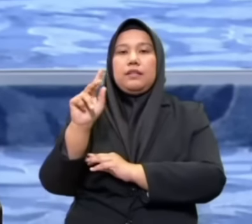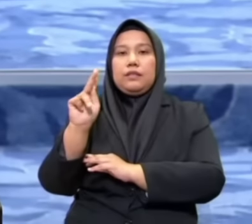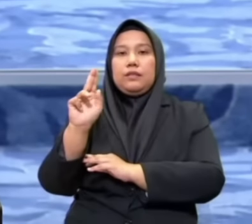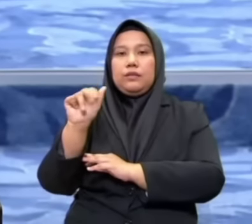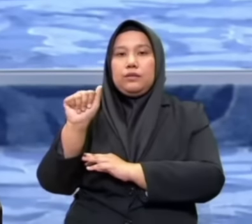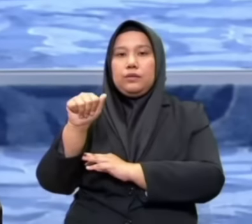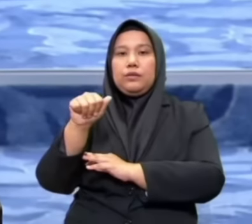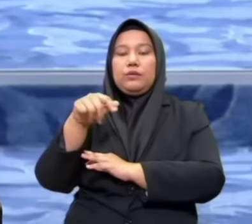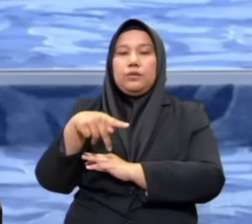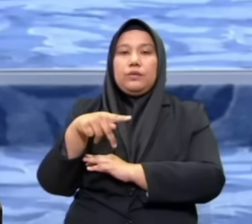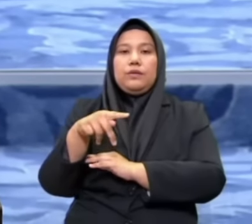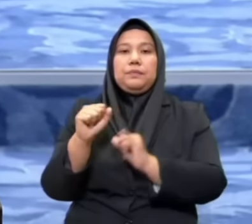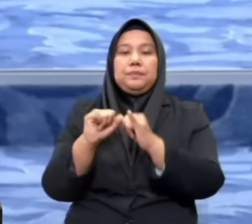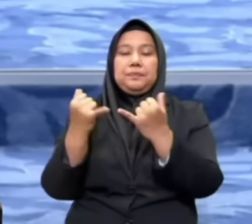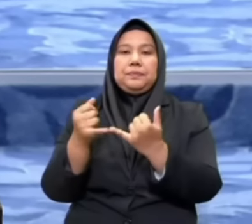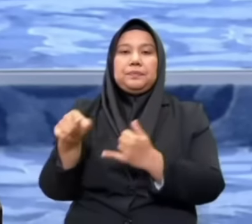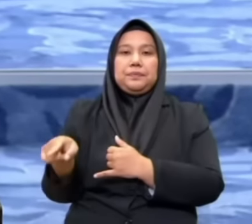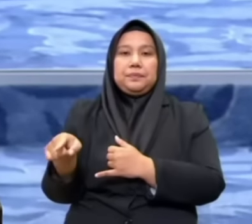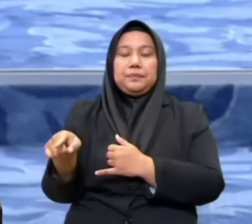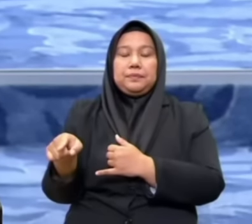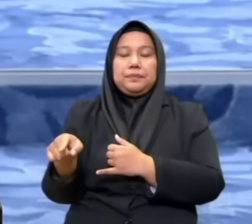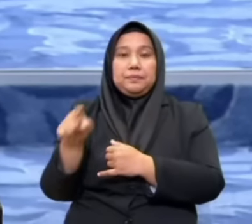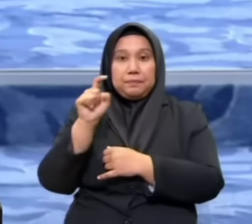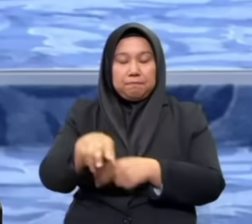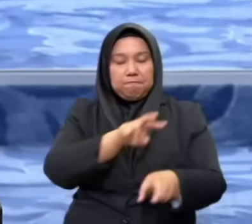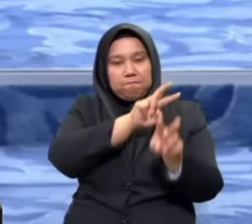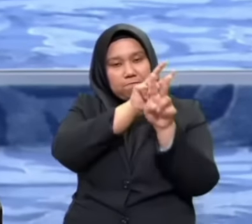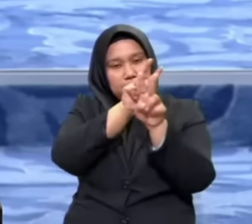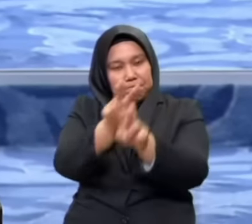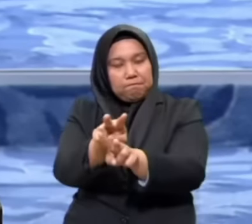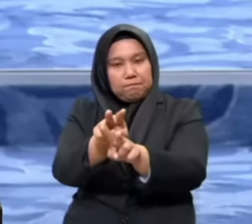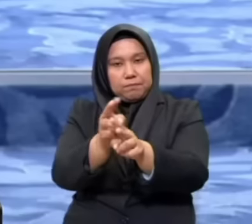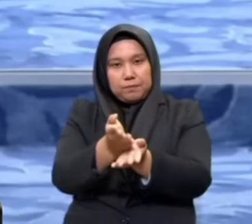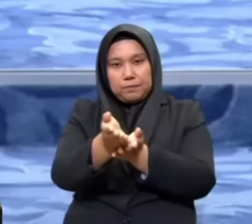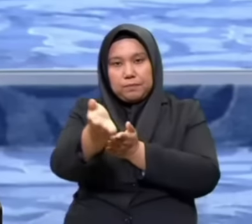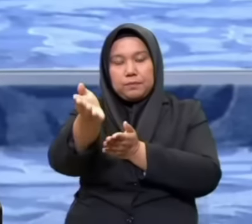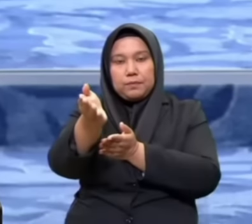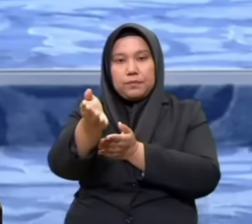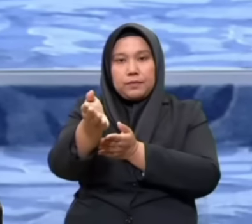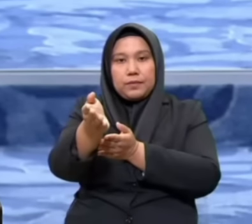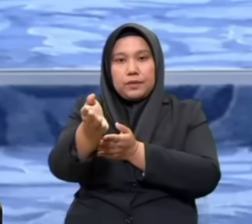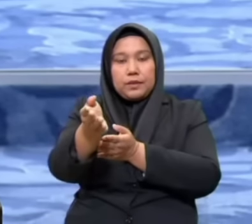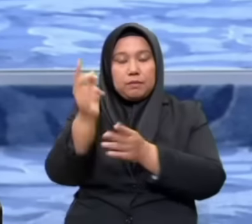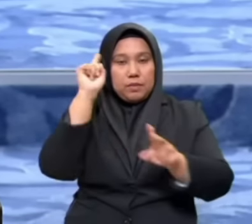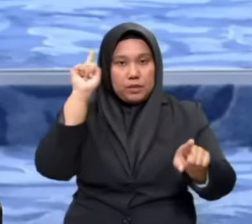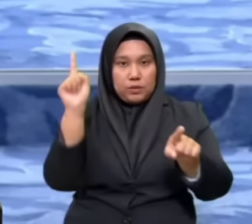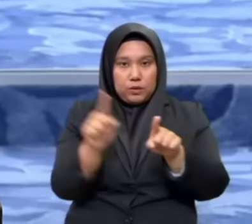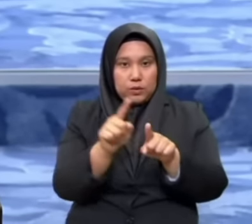supaya terus beri pantauan, dan kita juga telah bersetuju supaya Ketua Audit Negara